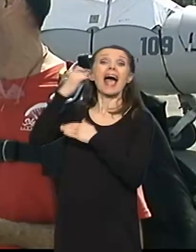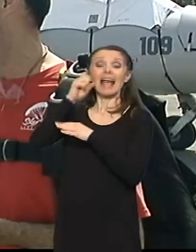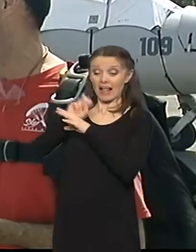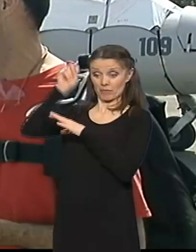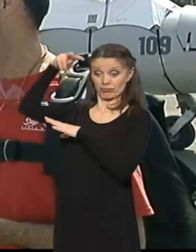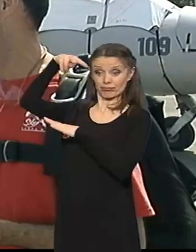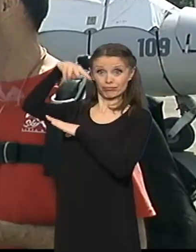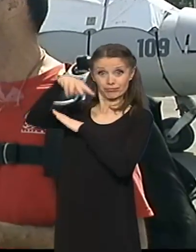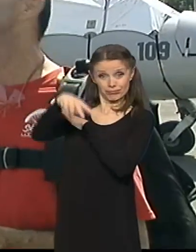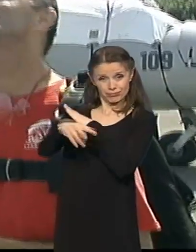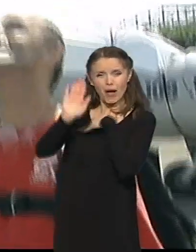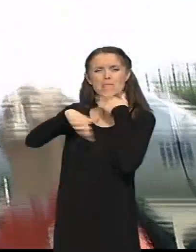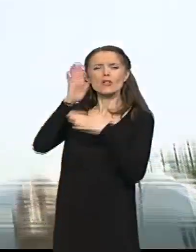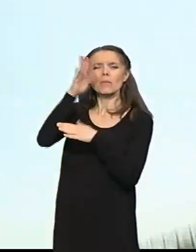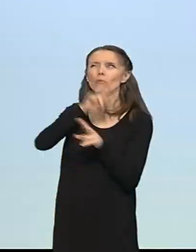treću dimenziju.